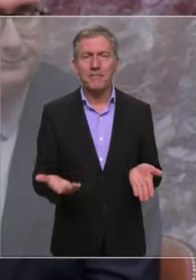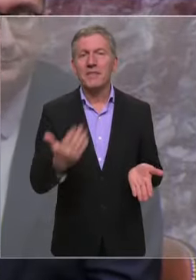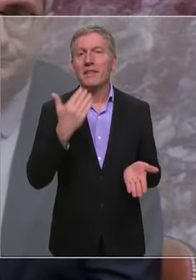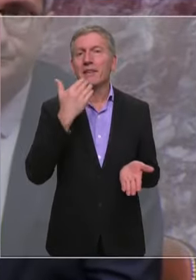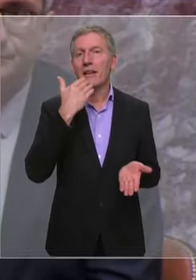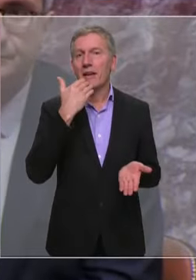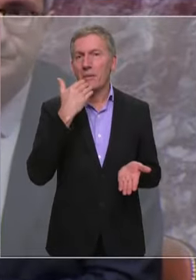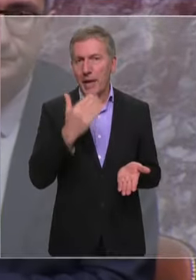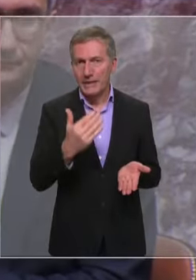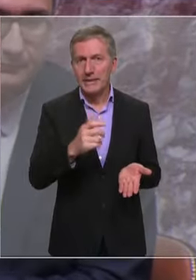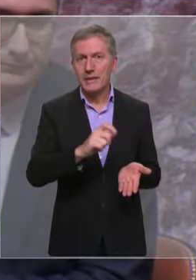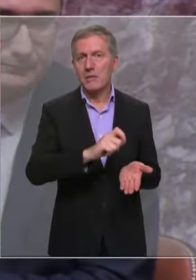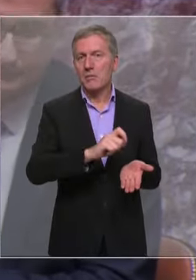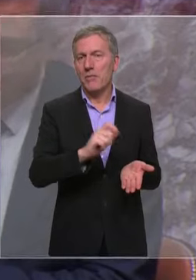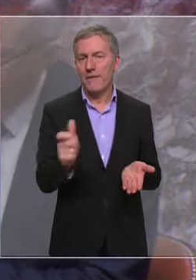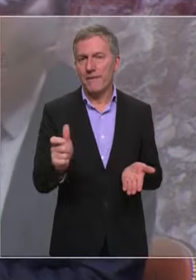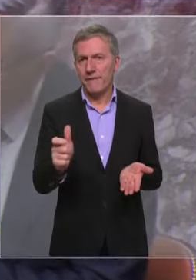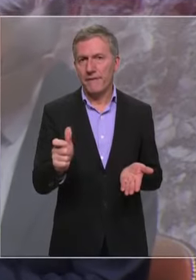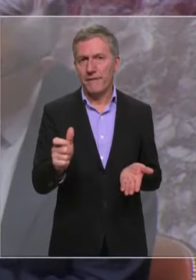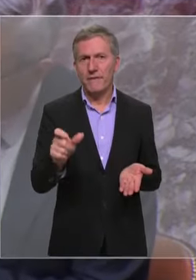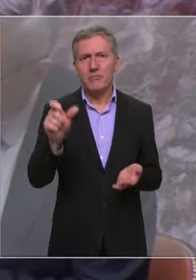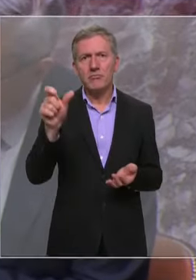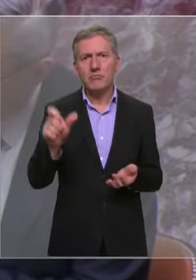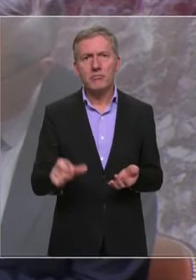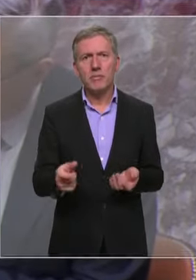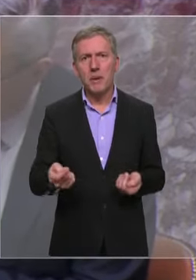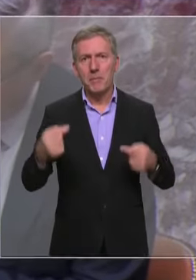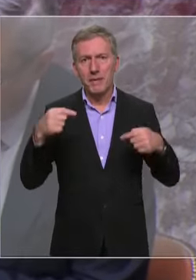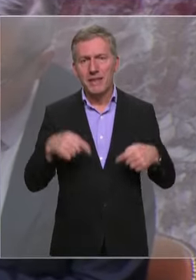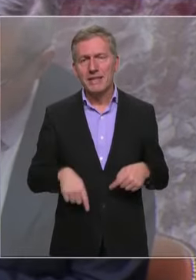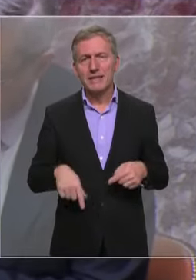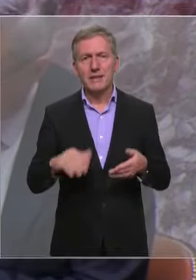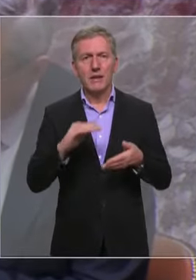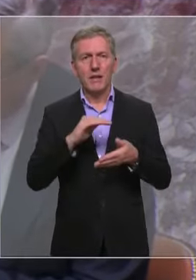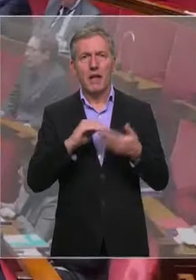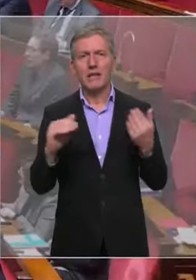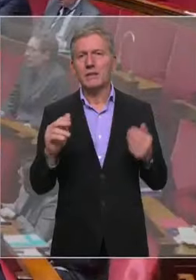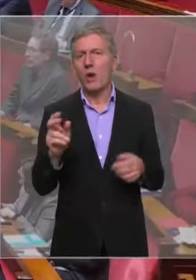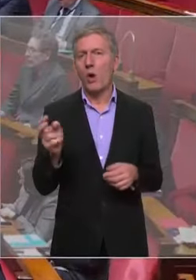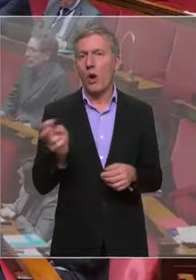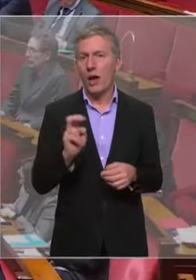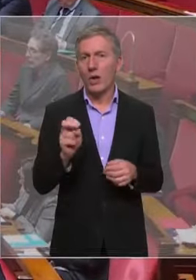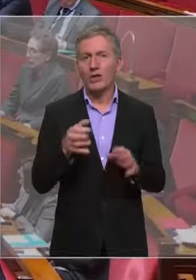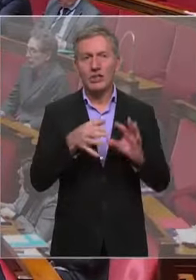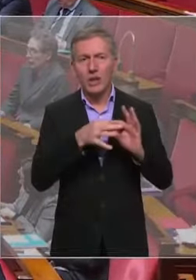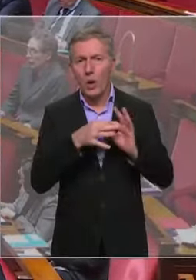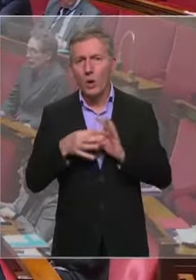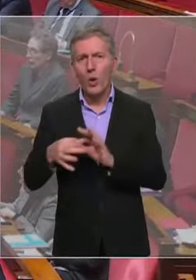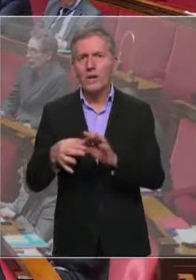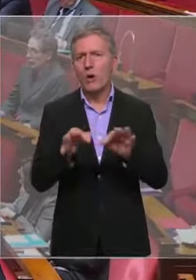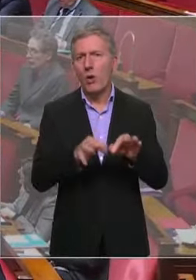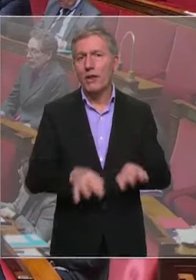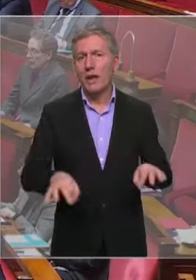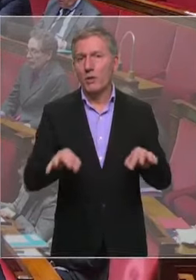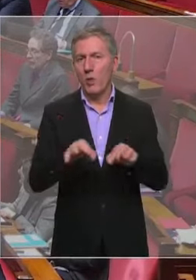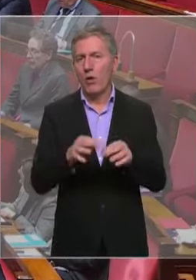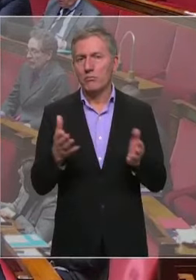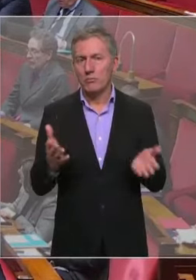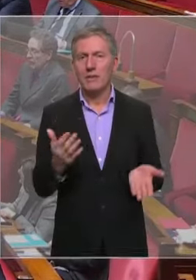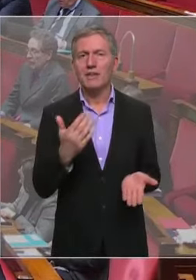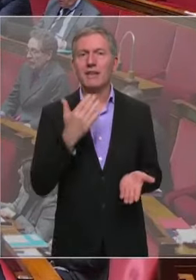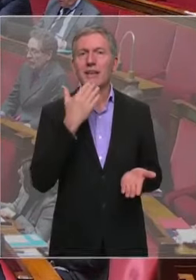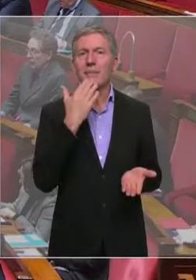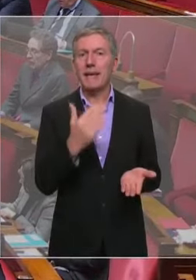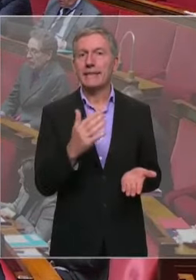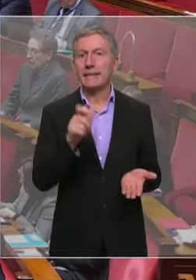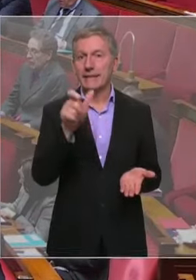chère collègue. La parole est à monsieur Christophe Béchu, ministre de la Transition écologique et de la Cohésion des territoires. Merci, madame la